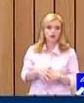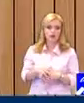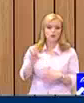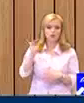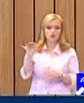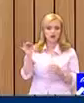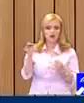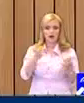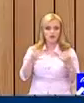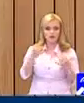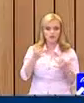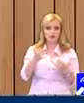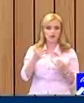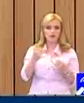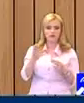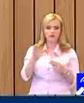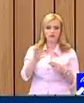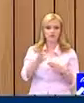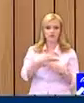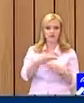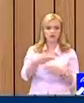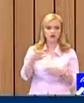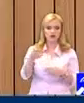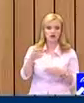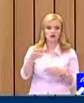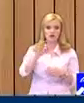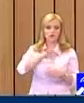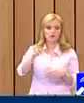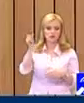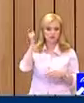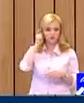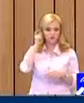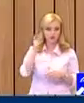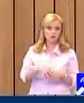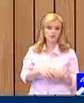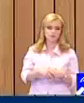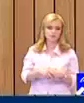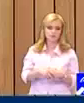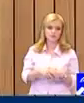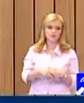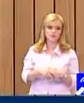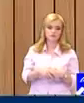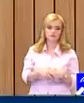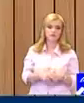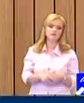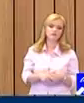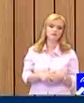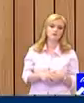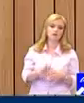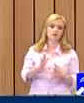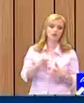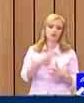vorbi fără a folosi propriu-zis telefonul mobil sau când acest echipament